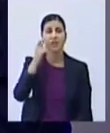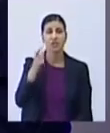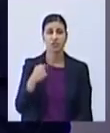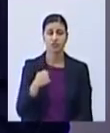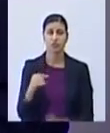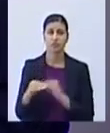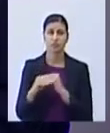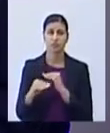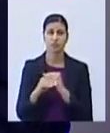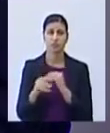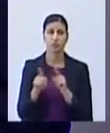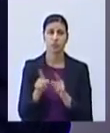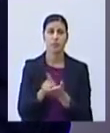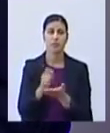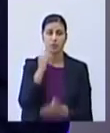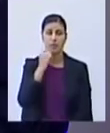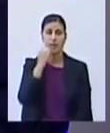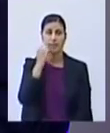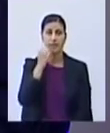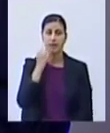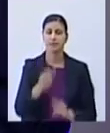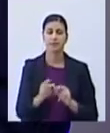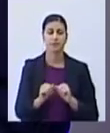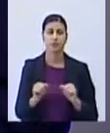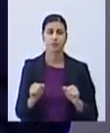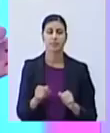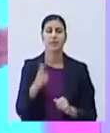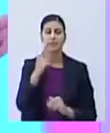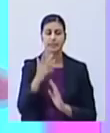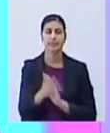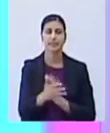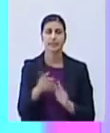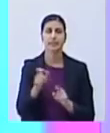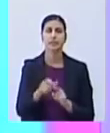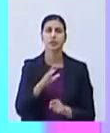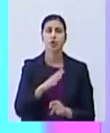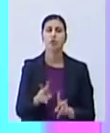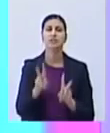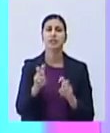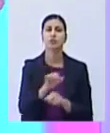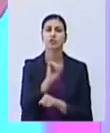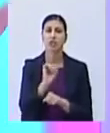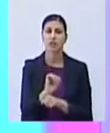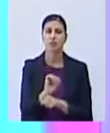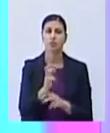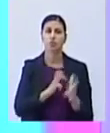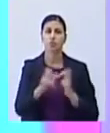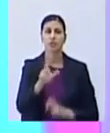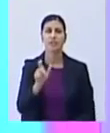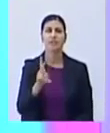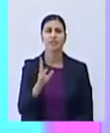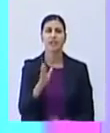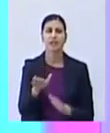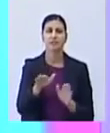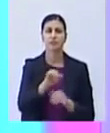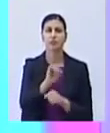ამ პენსიონერი ბებიისთვისაც. არ შეიძლება თქვენი პოზიცია ასევე ახსენეთ სტატუს შეჩერებული სტუდენტები, თქვენი პარტიის ლიდერი